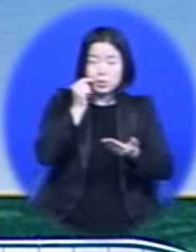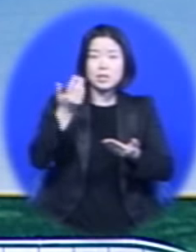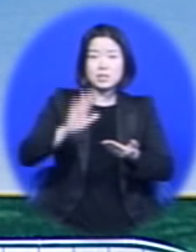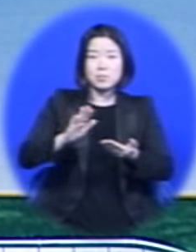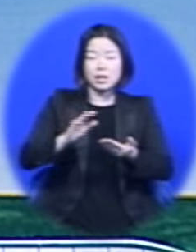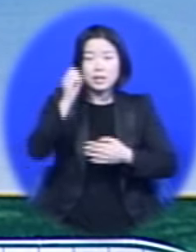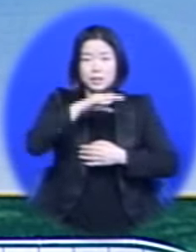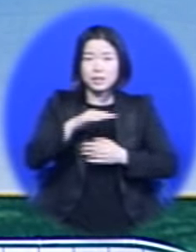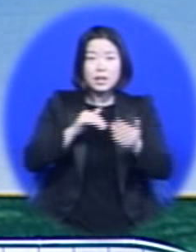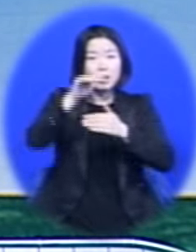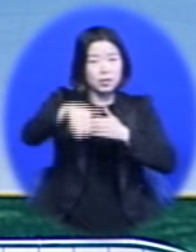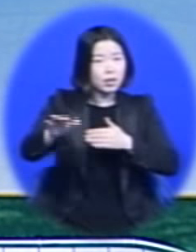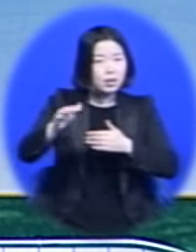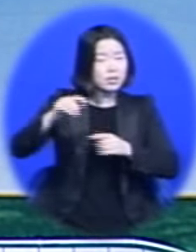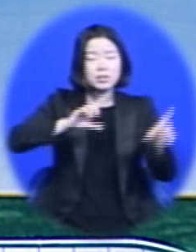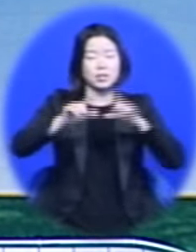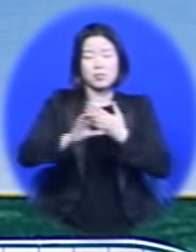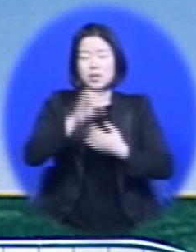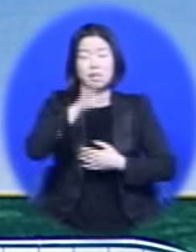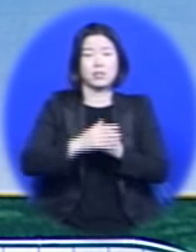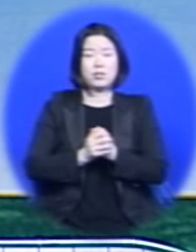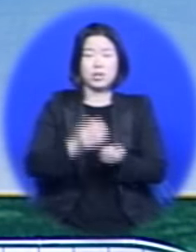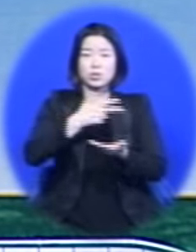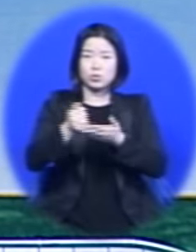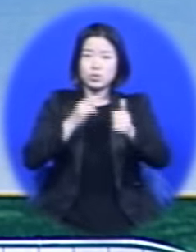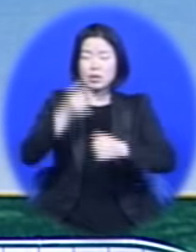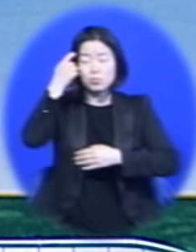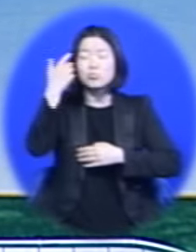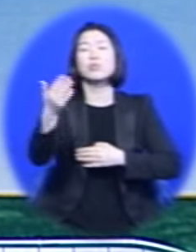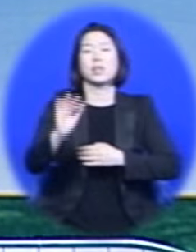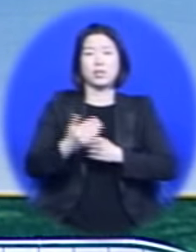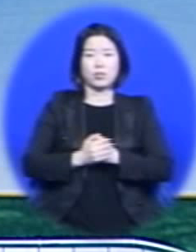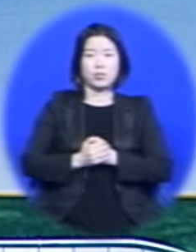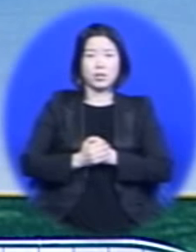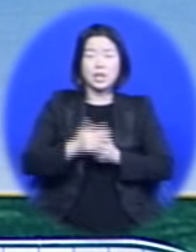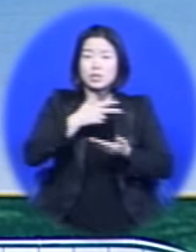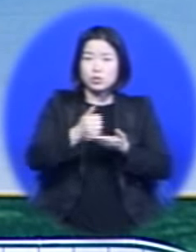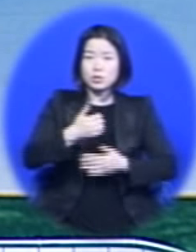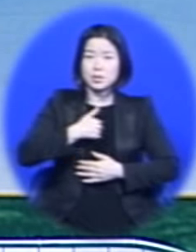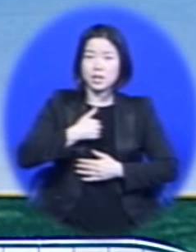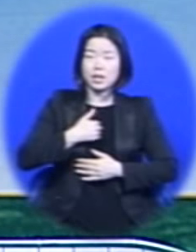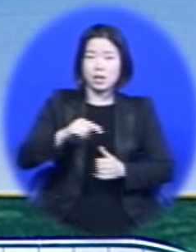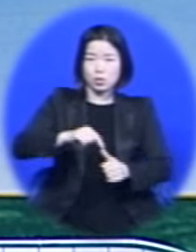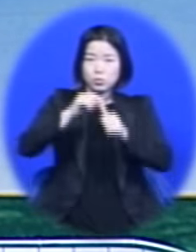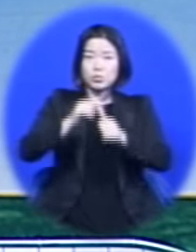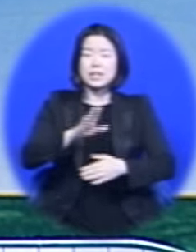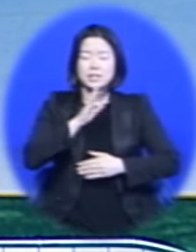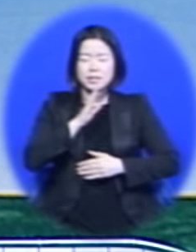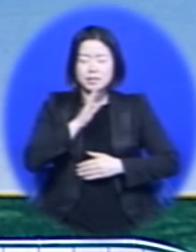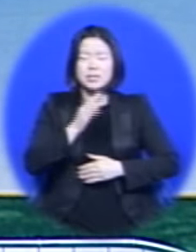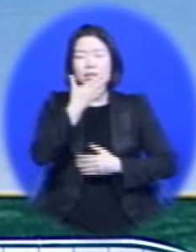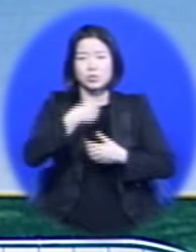넘어가면 안 됩니다. 주님께 물어야 됩니다. 주님, 저에게 구원의 진정한 축복을